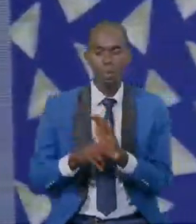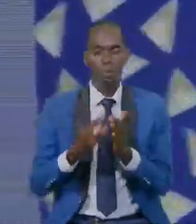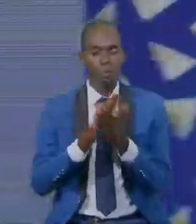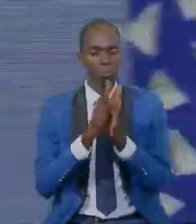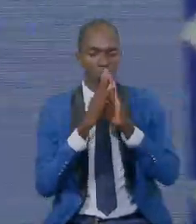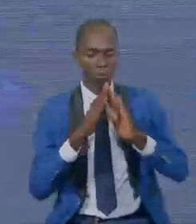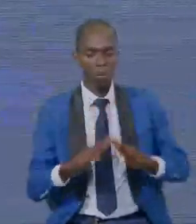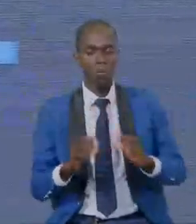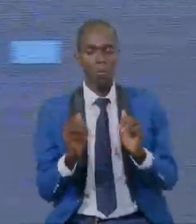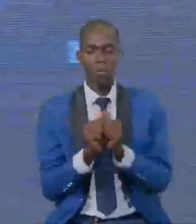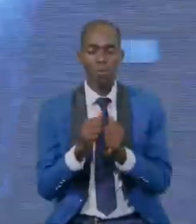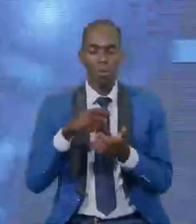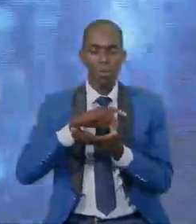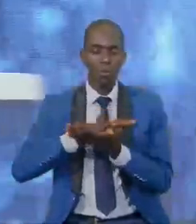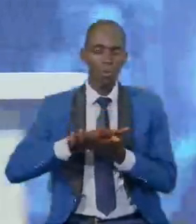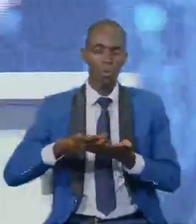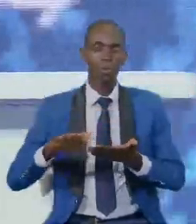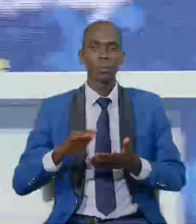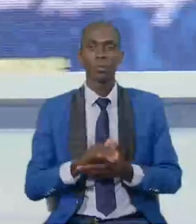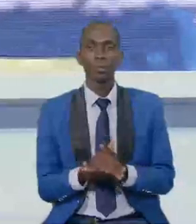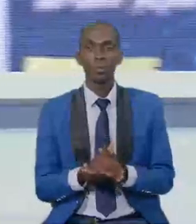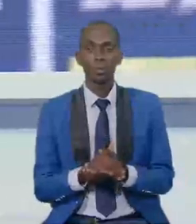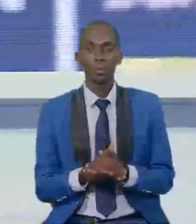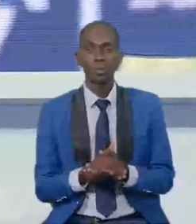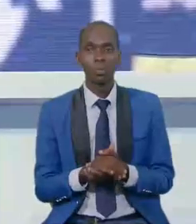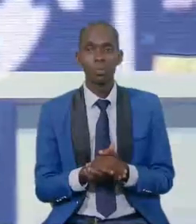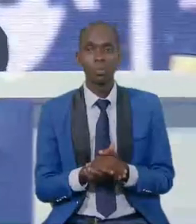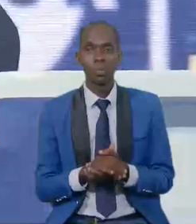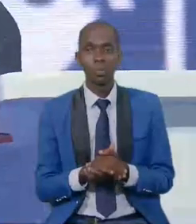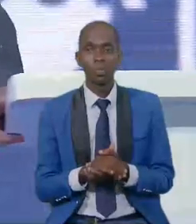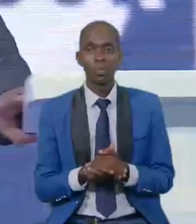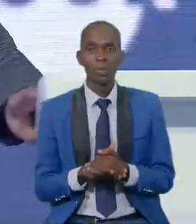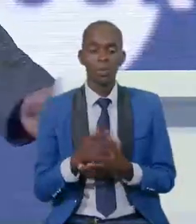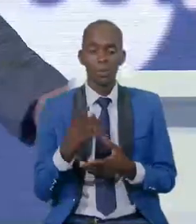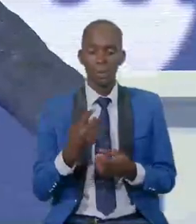Et la sanctification, la paix et la sainteté et la pureté.